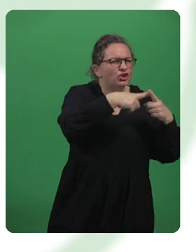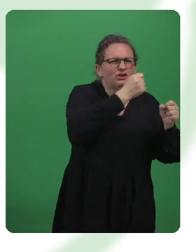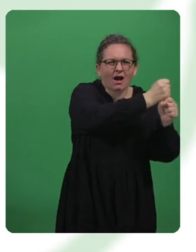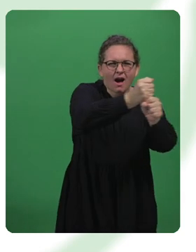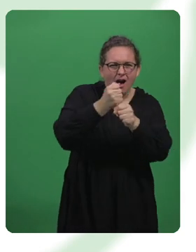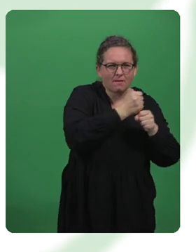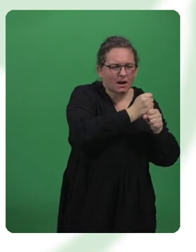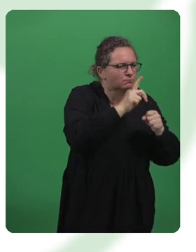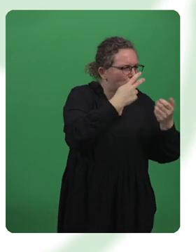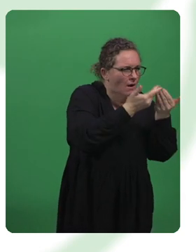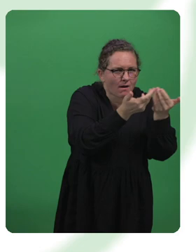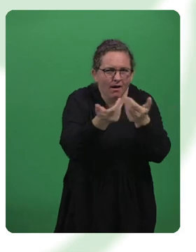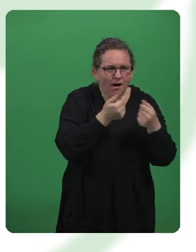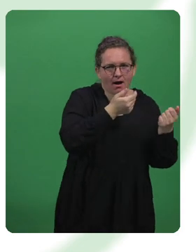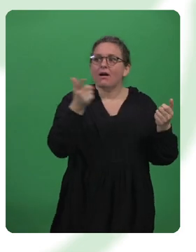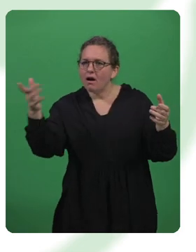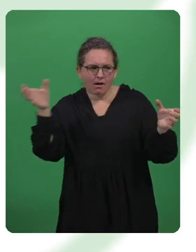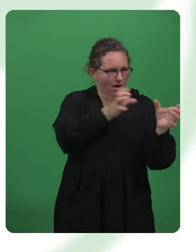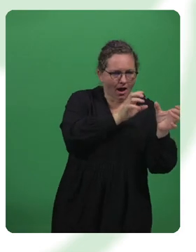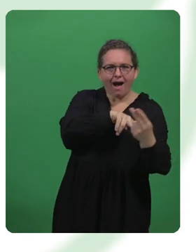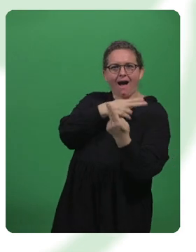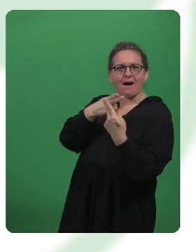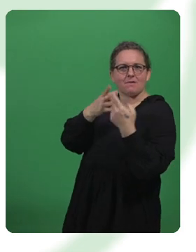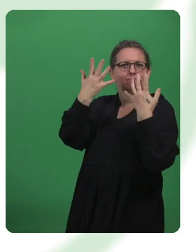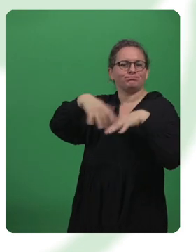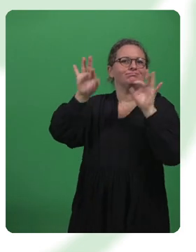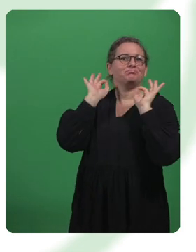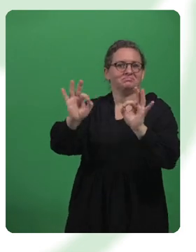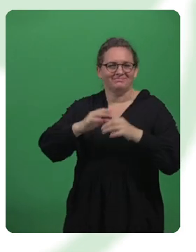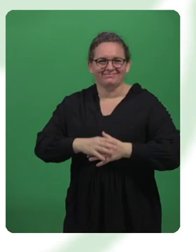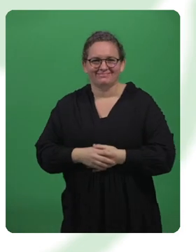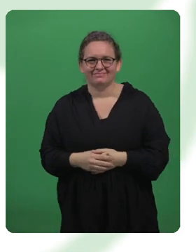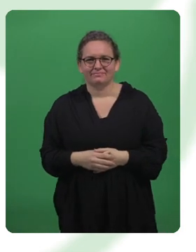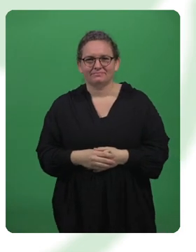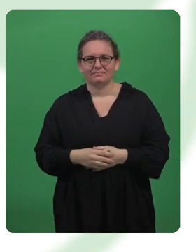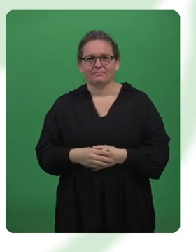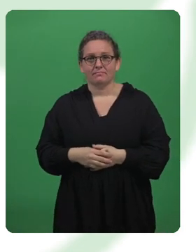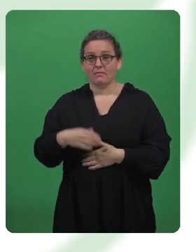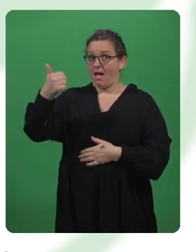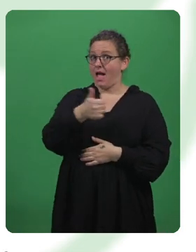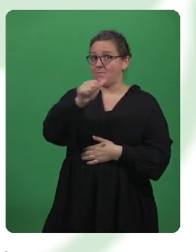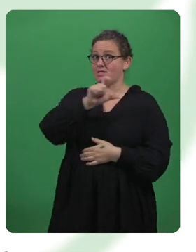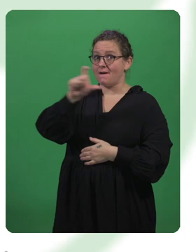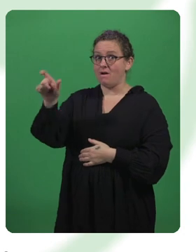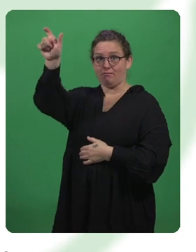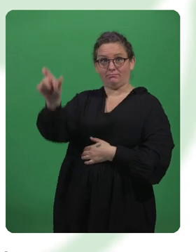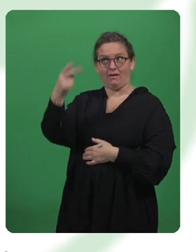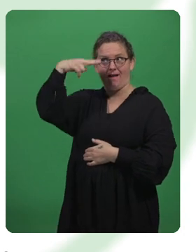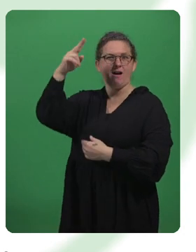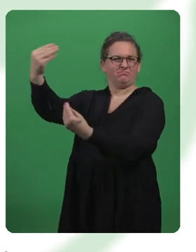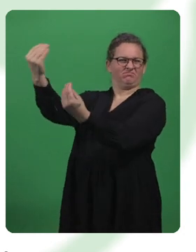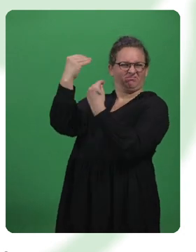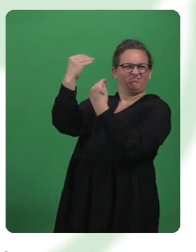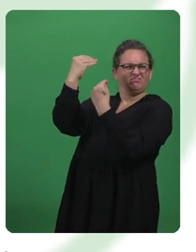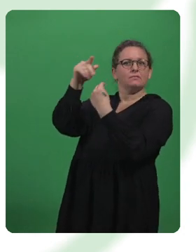werden zum Beispiel Jobs gestrippt, also in Streifen geschnitten, um die Arbeit an die Menschen anzupassen. Einmal in der Woche werde ich von Herrn